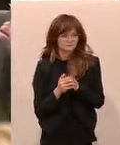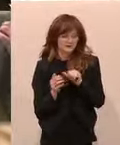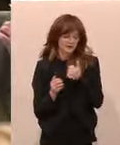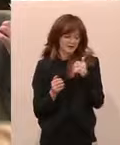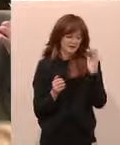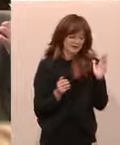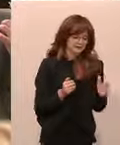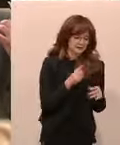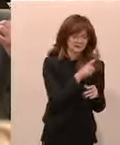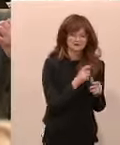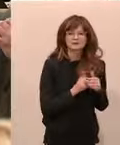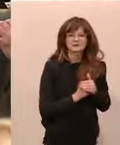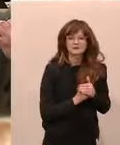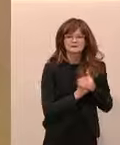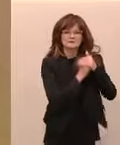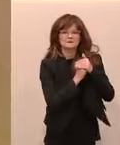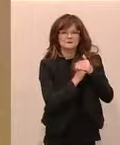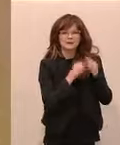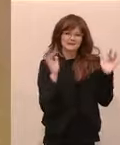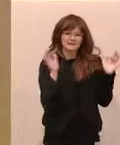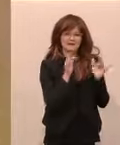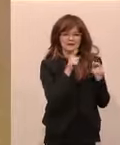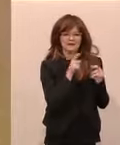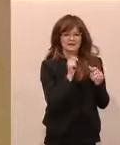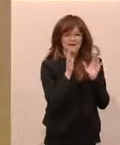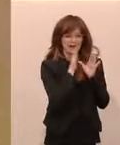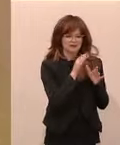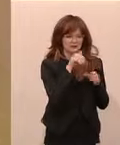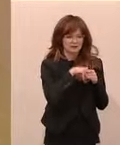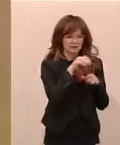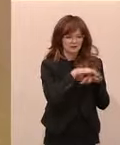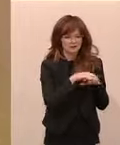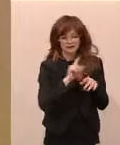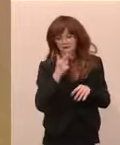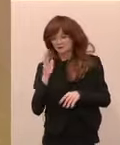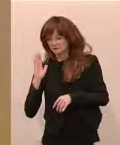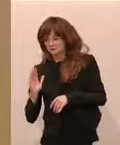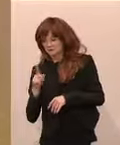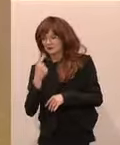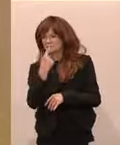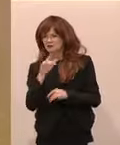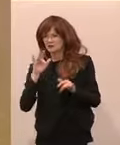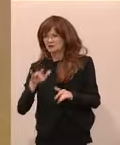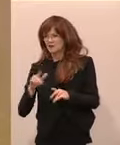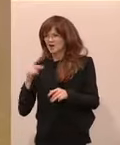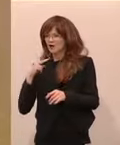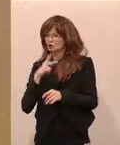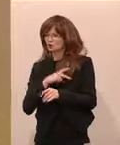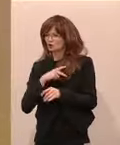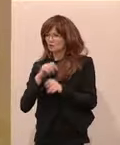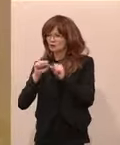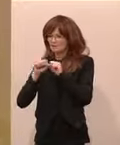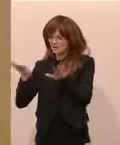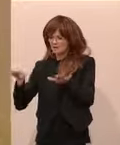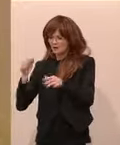Auf der einen Seite machen Sie sich stark gegen Hass im Netz, aber auf der anderen Seite haben Sie selbst Social-Media-Postings und Presseaussendungen, die vor